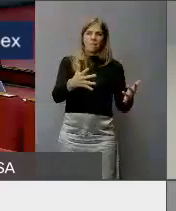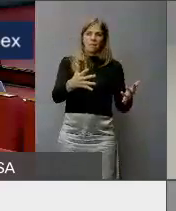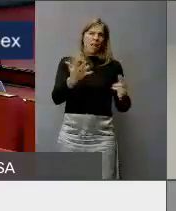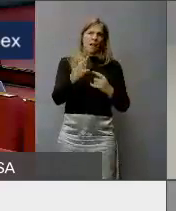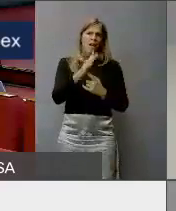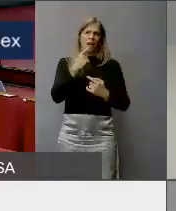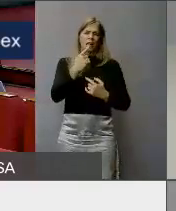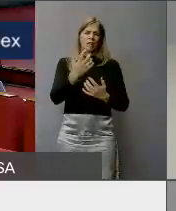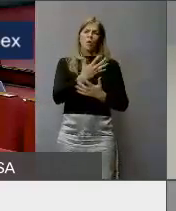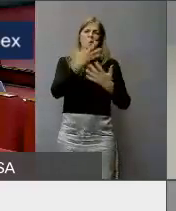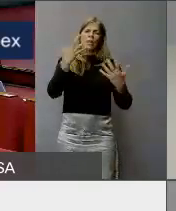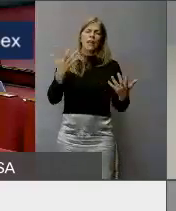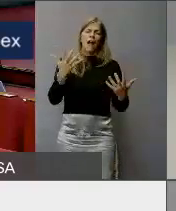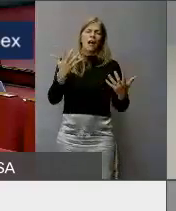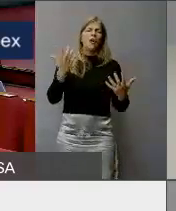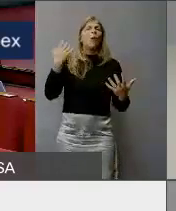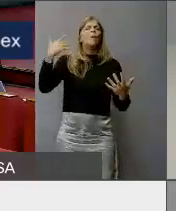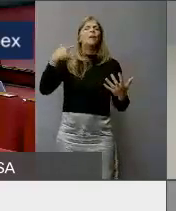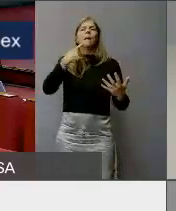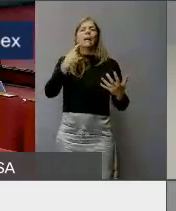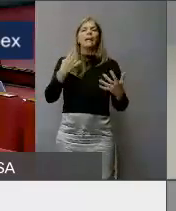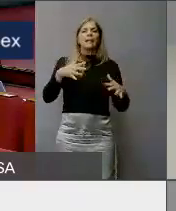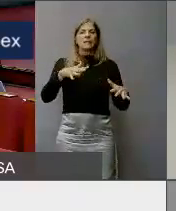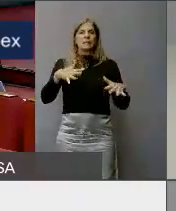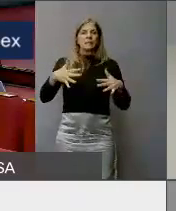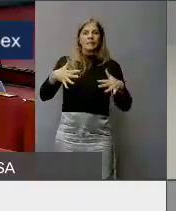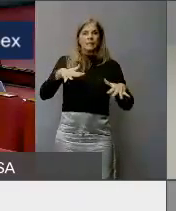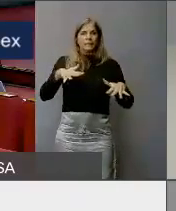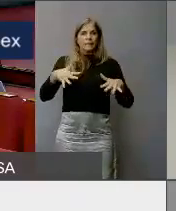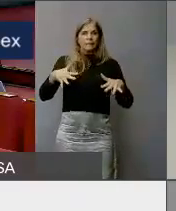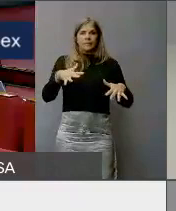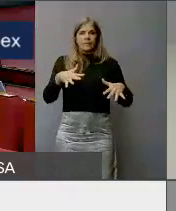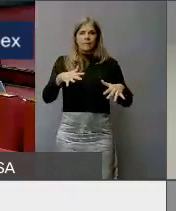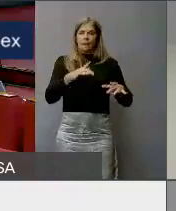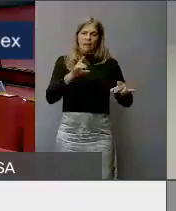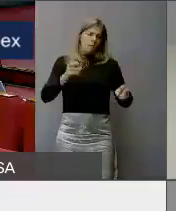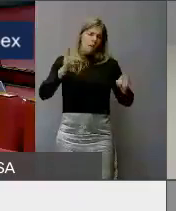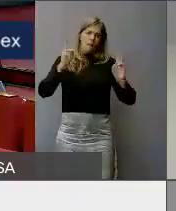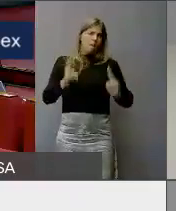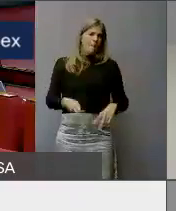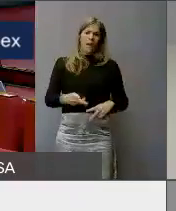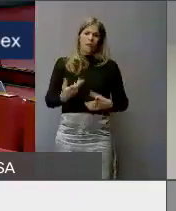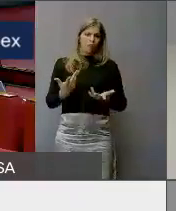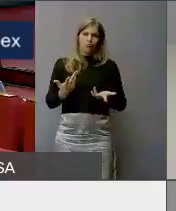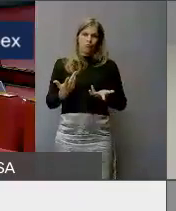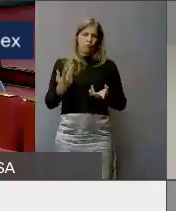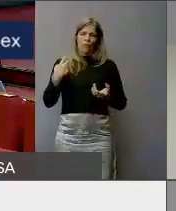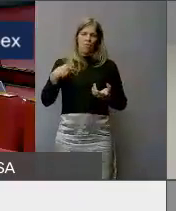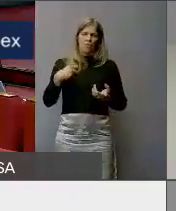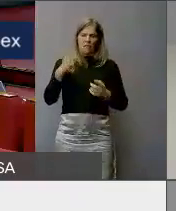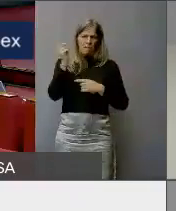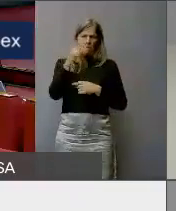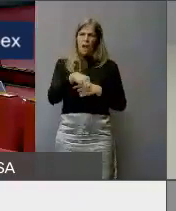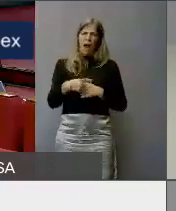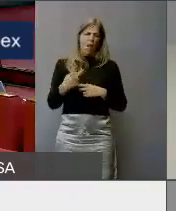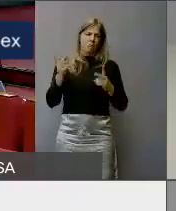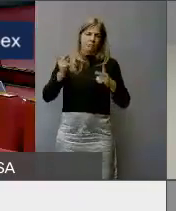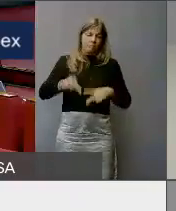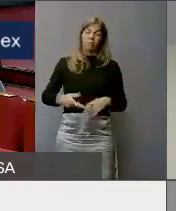nella linea della sussistenza ma ha detto una cosa importante guardate innova di grandissima competenza del comune dice